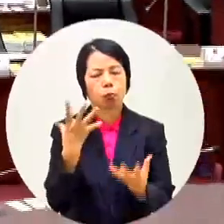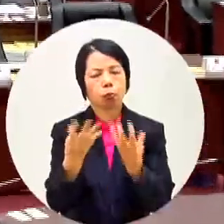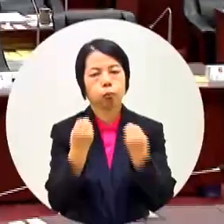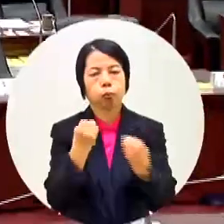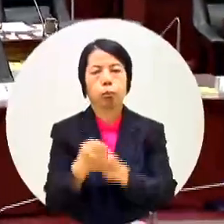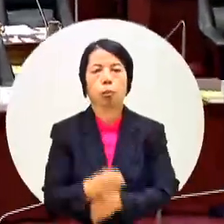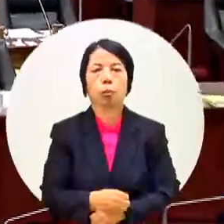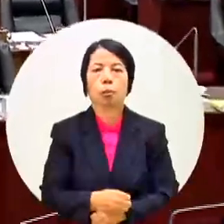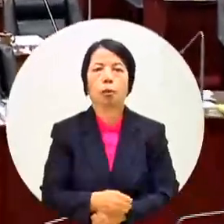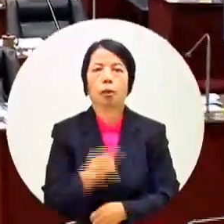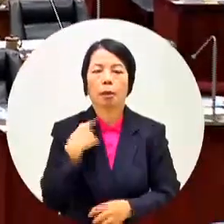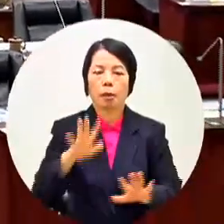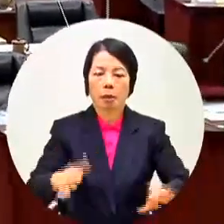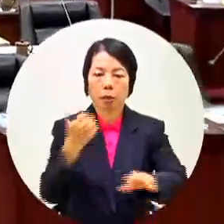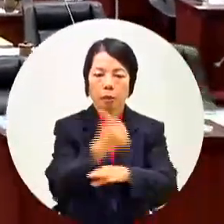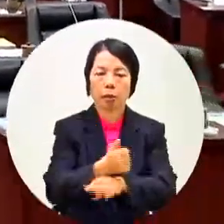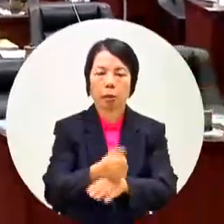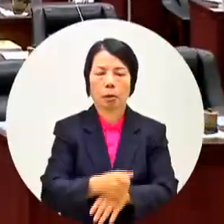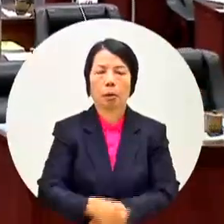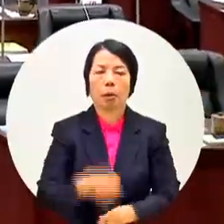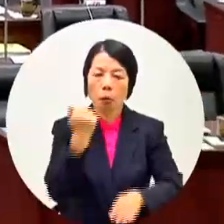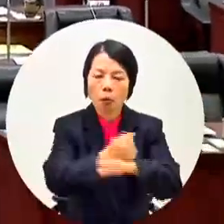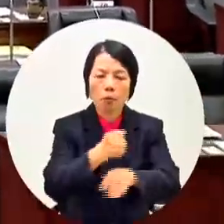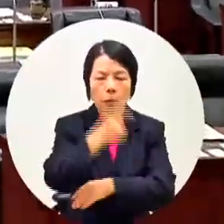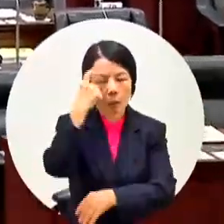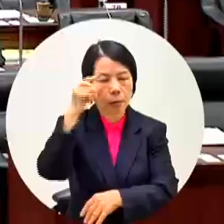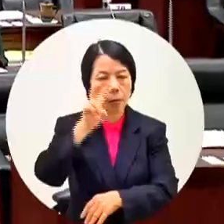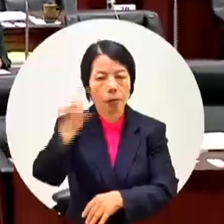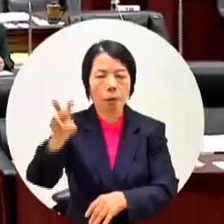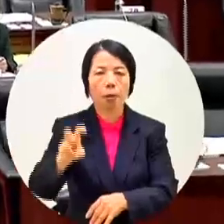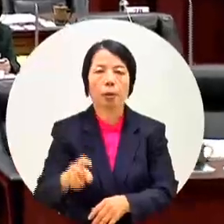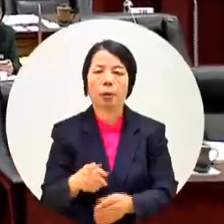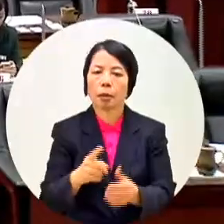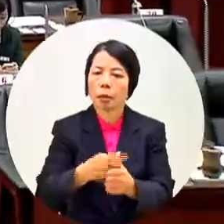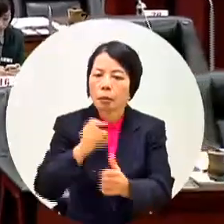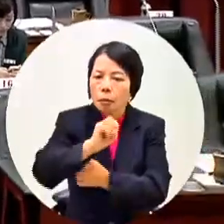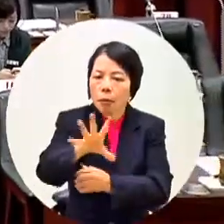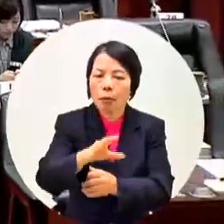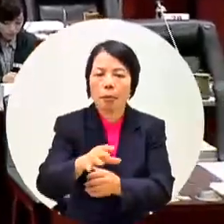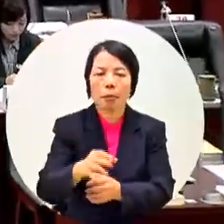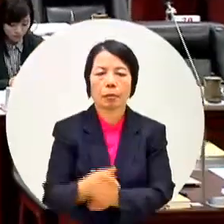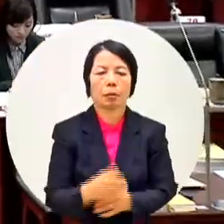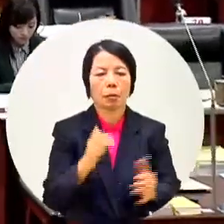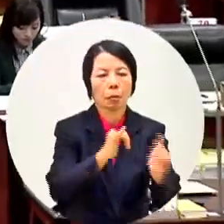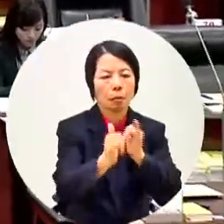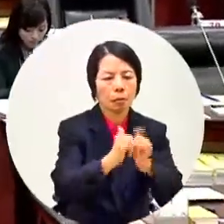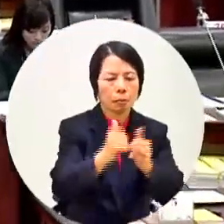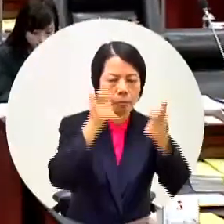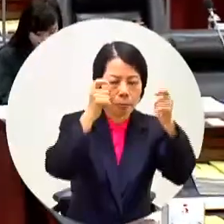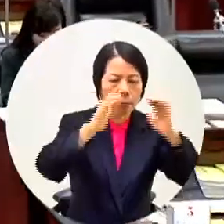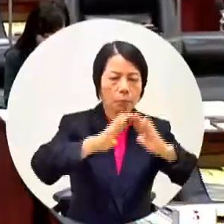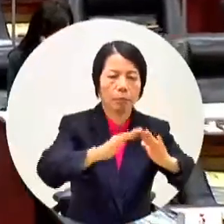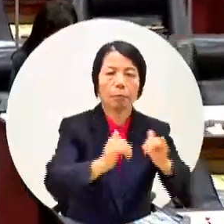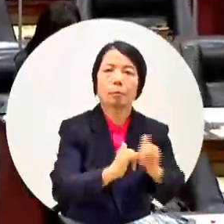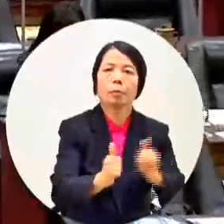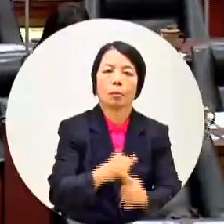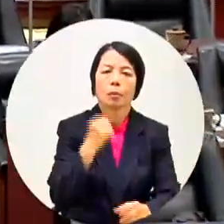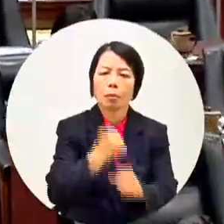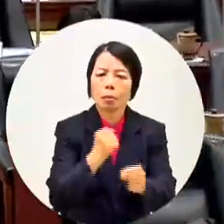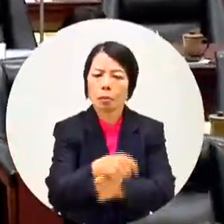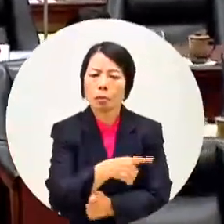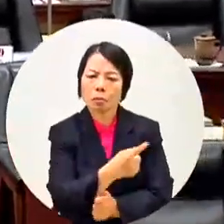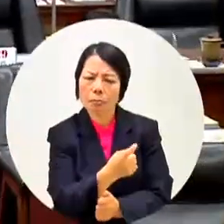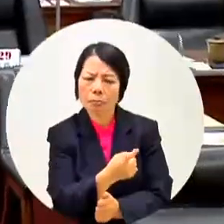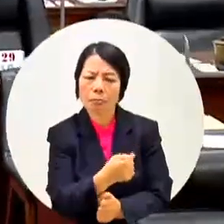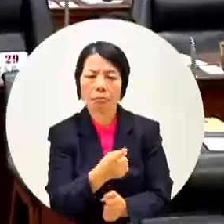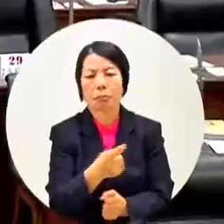市长，你要他告诉全高雄市民，什么你做得到，什么你做不到。市